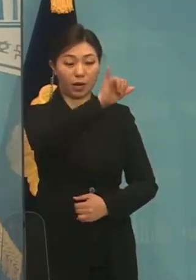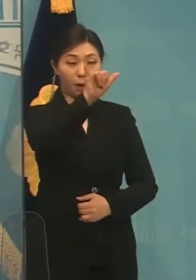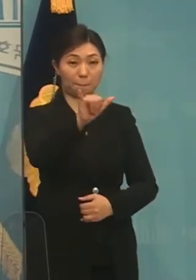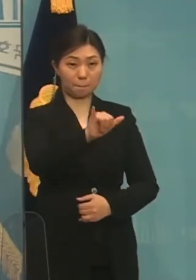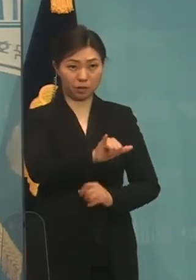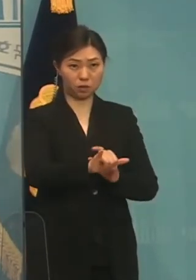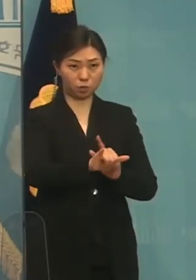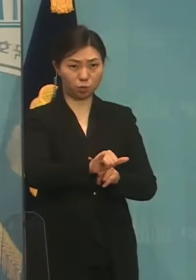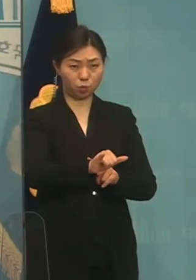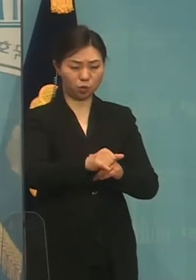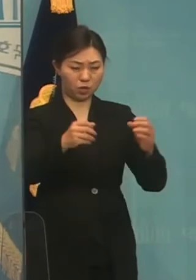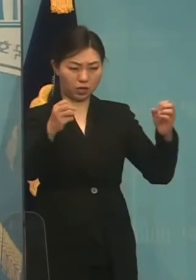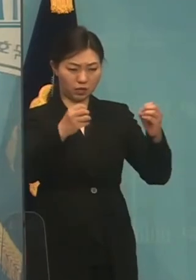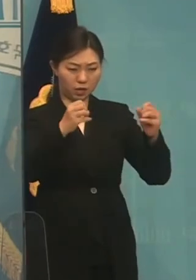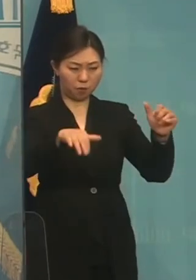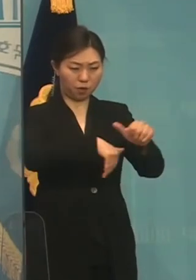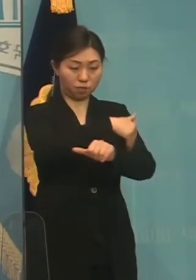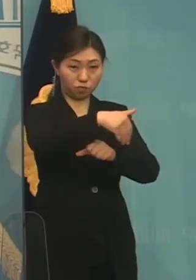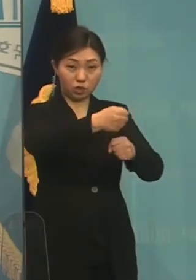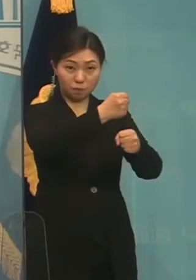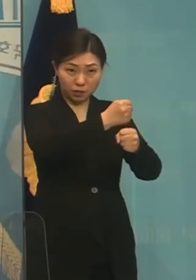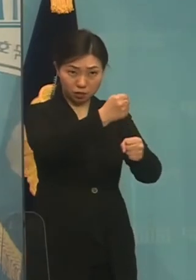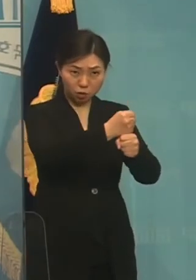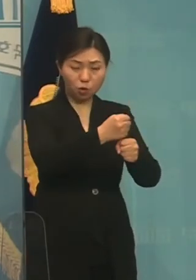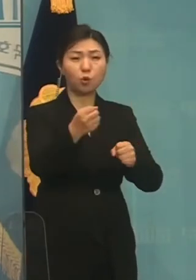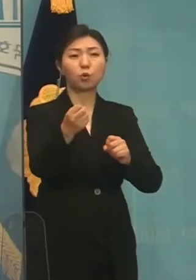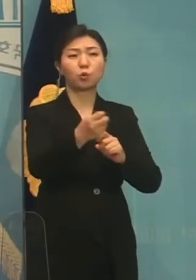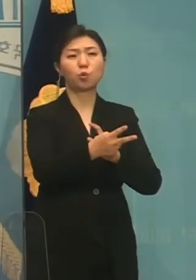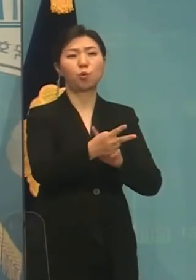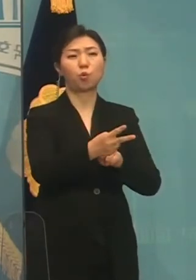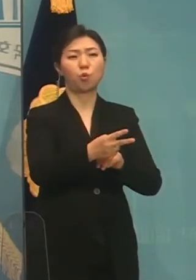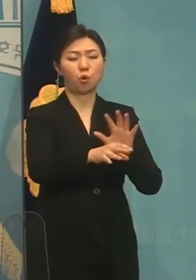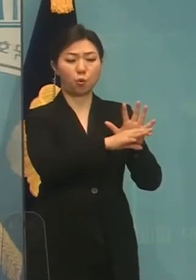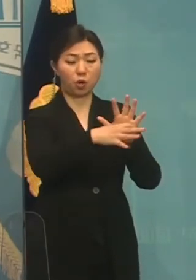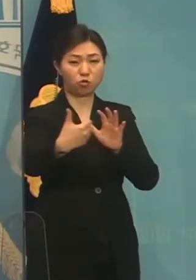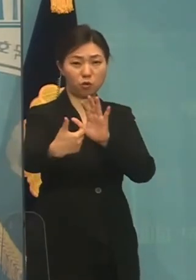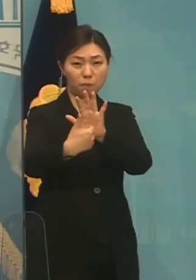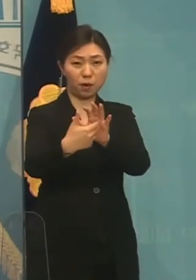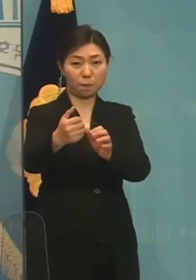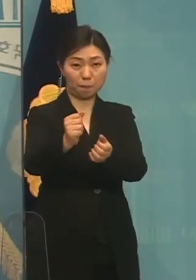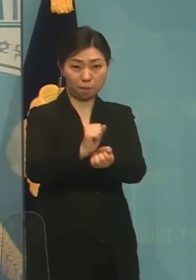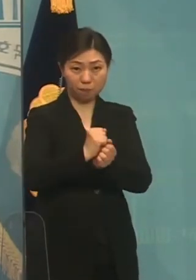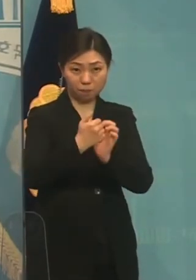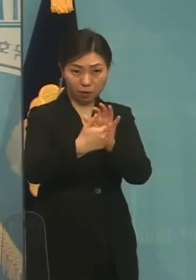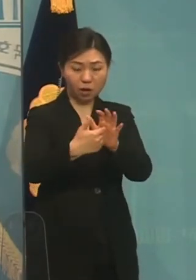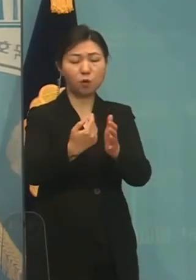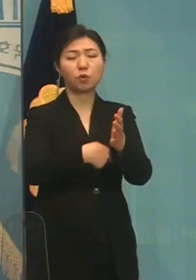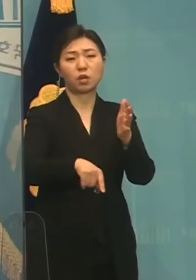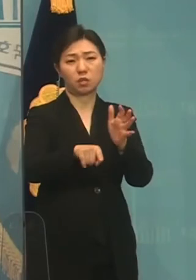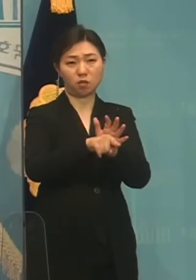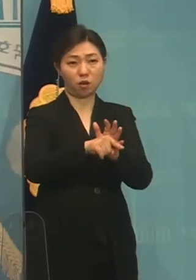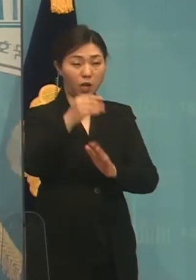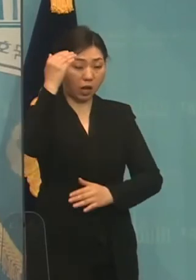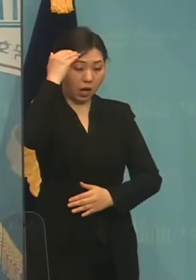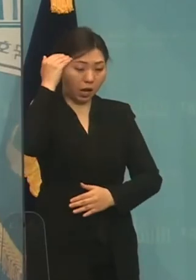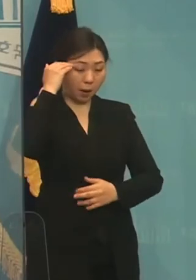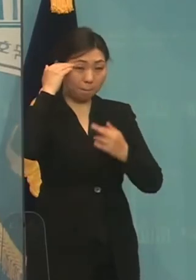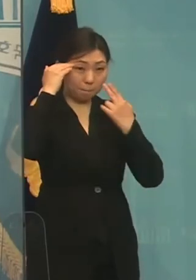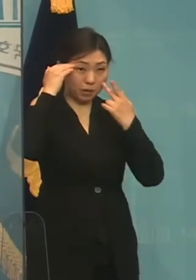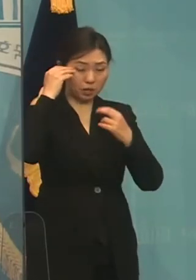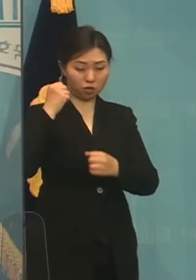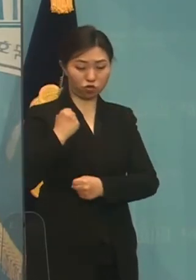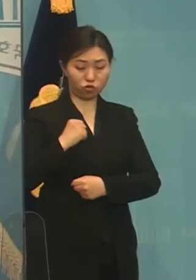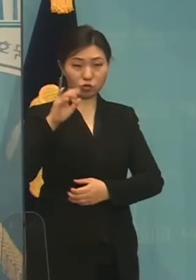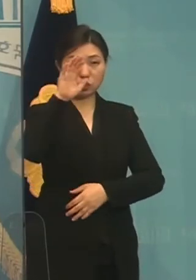한반도 대화국면 조성과 코로나19 방역을 위해 한미 연합군사훈련의